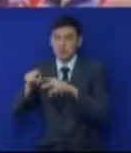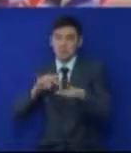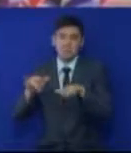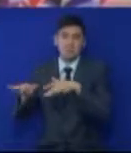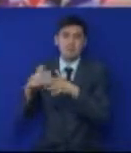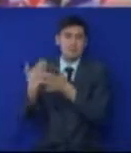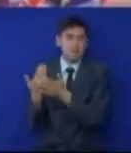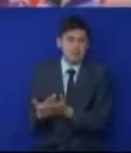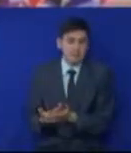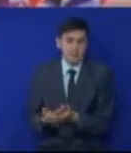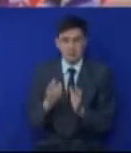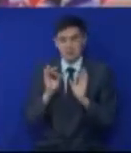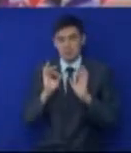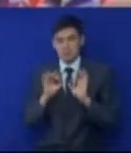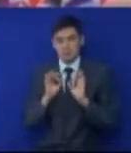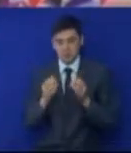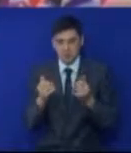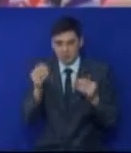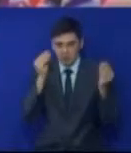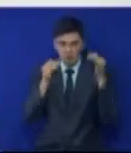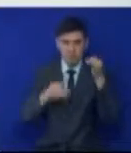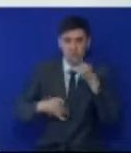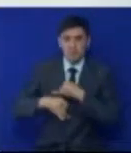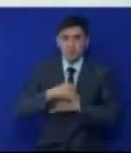пікір таластырып, бөлісіп, талдау жасап жатырмыз.